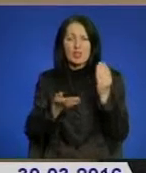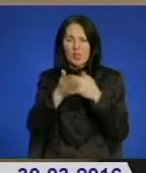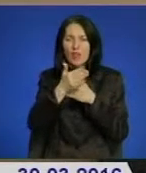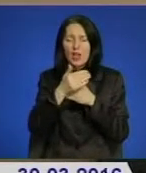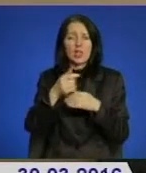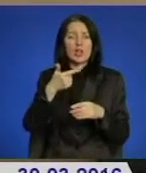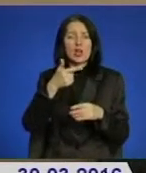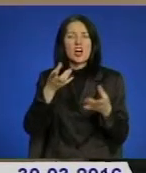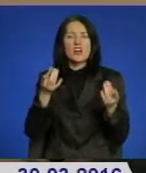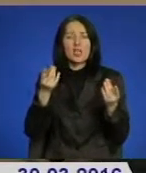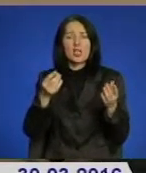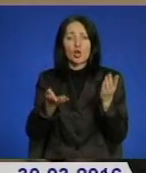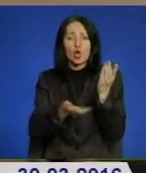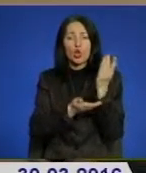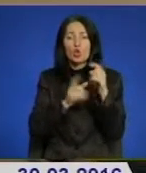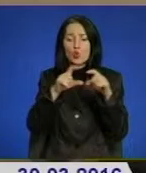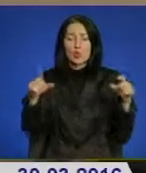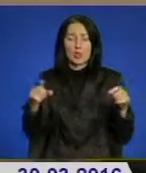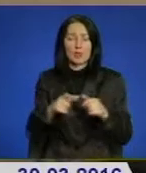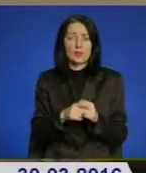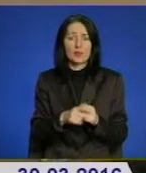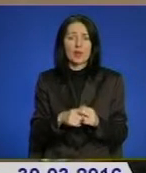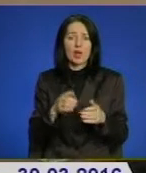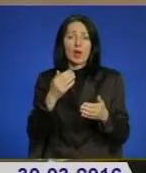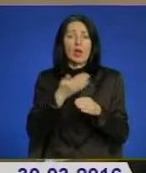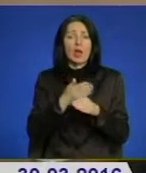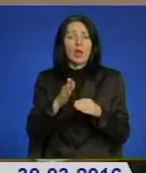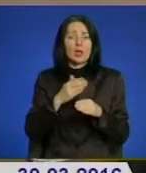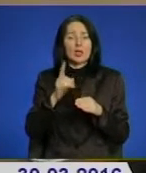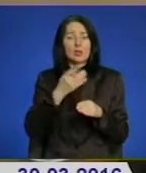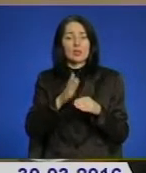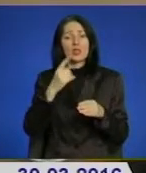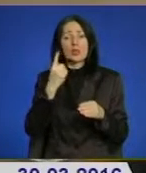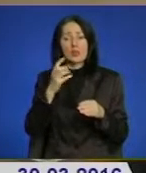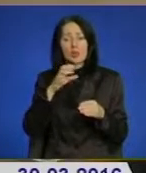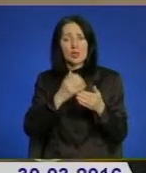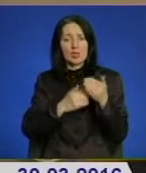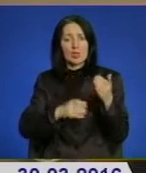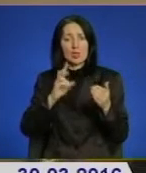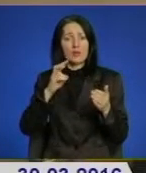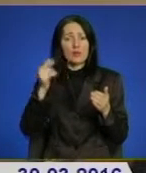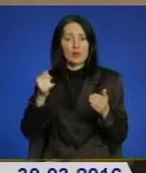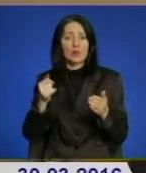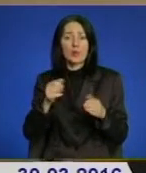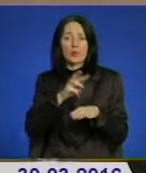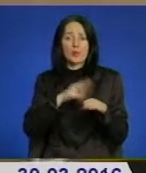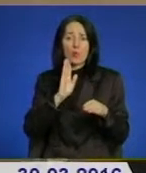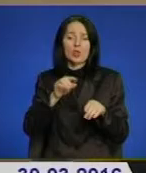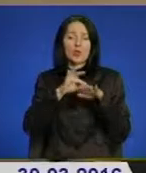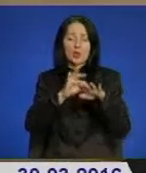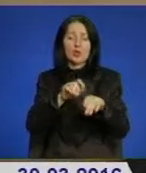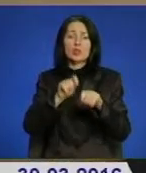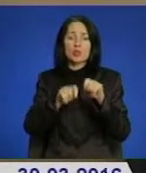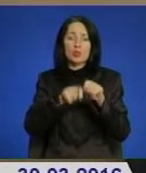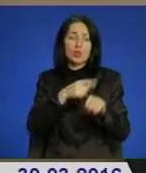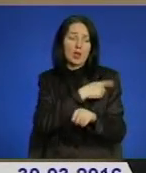медзакладу знаходиться не один схожий колодязь. Усі вони накриті як-небудь і чим-небудь. Деякі від нещастя відділені шматком